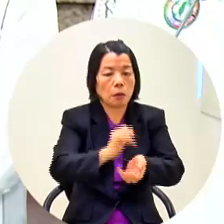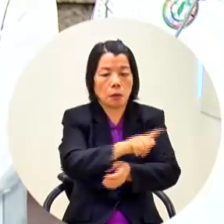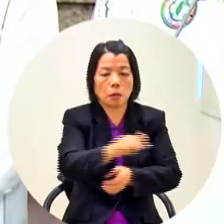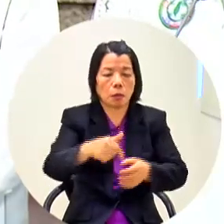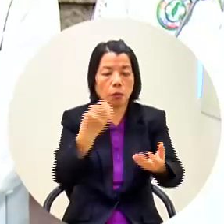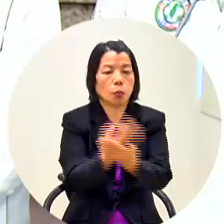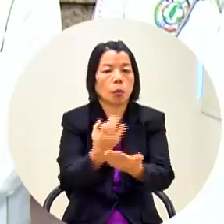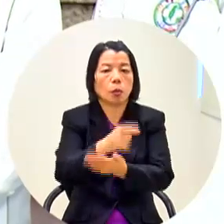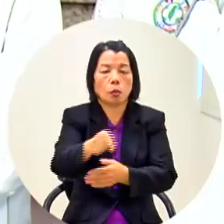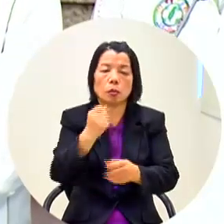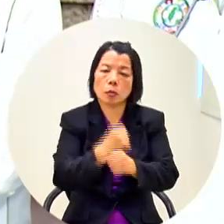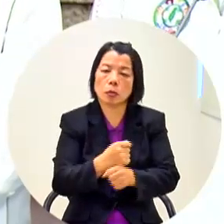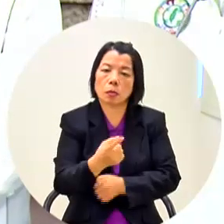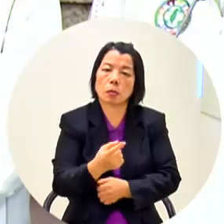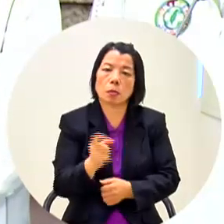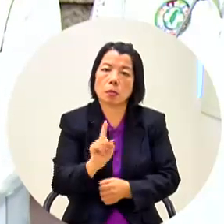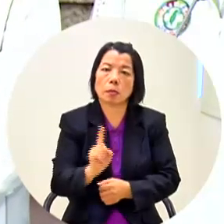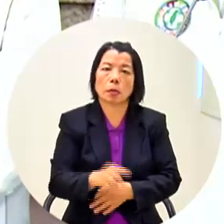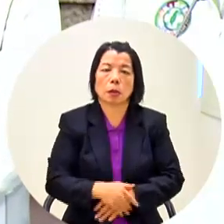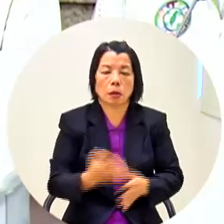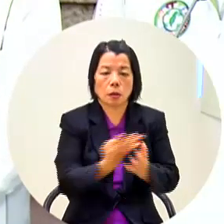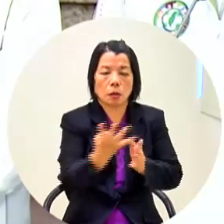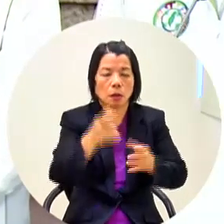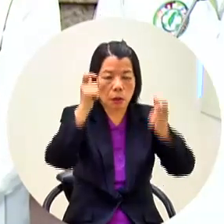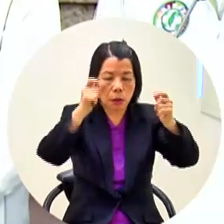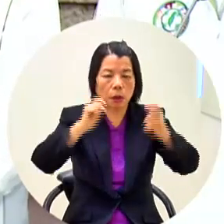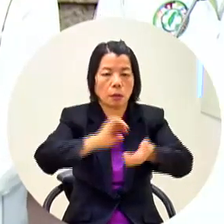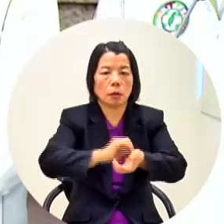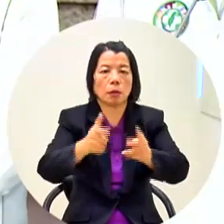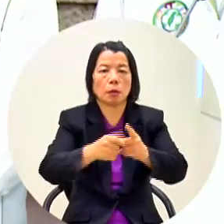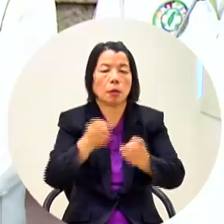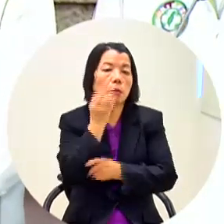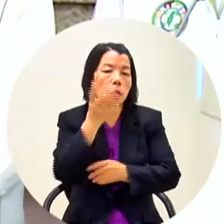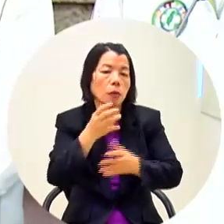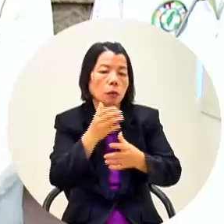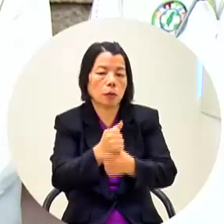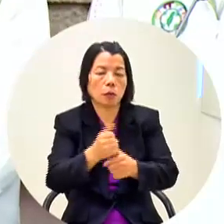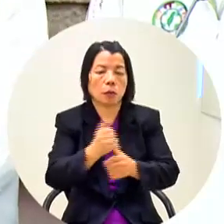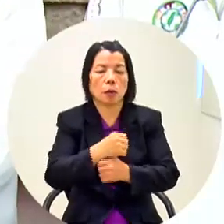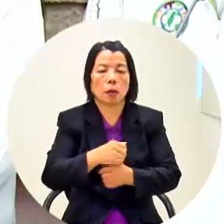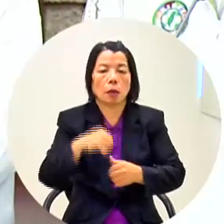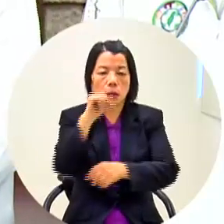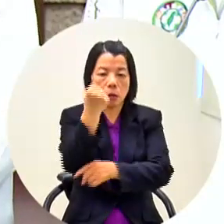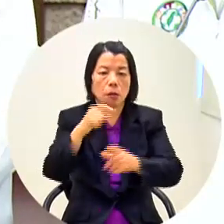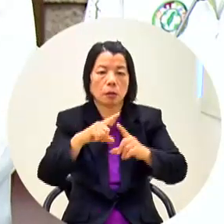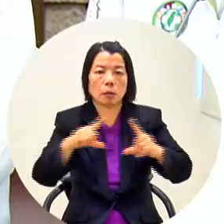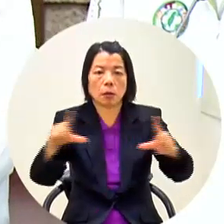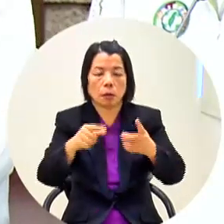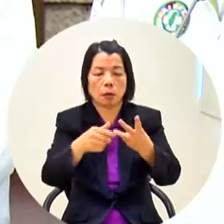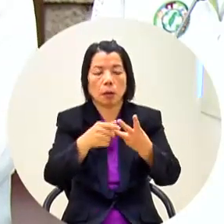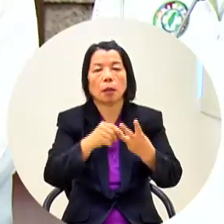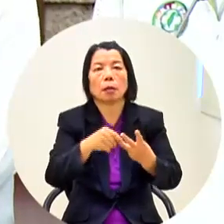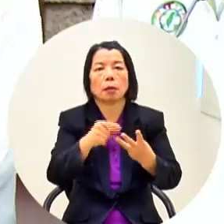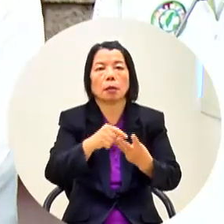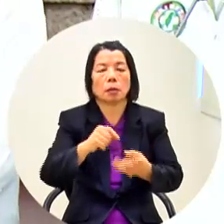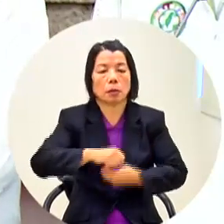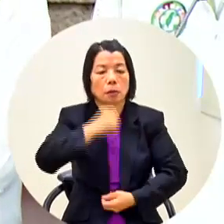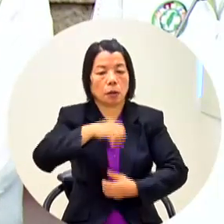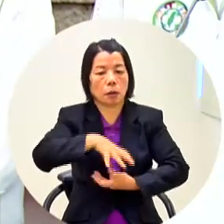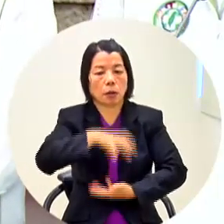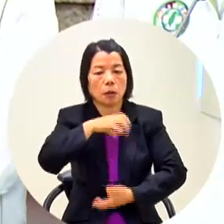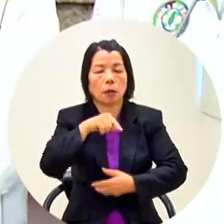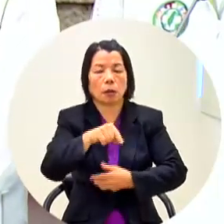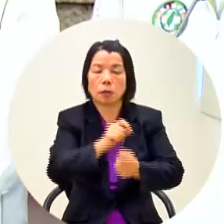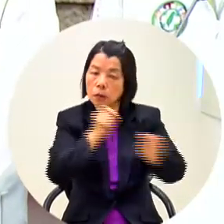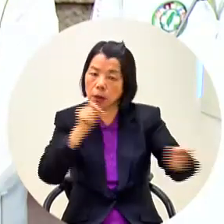以做哪4间？高一龙总义大长庚。目前为止，高雄市可以自行检验